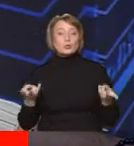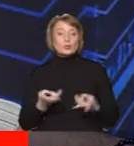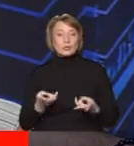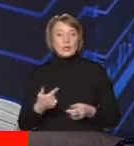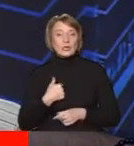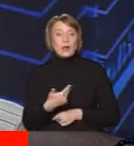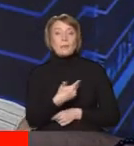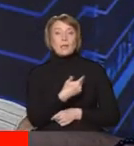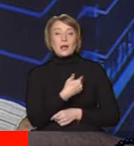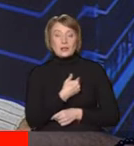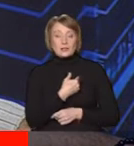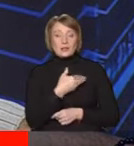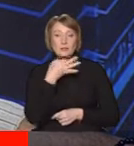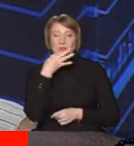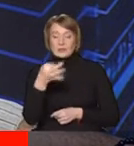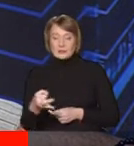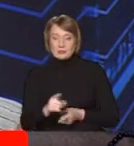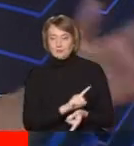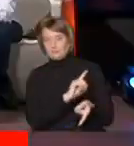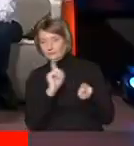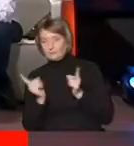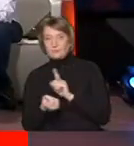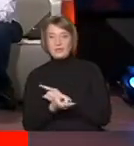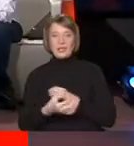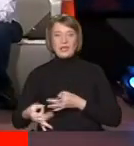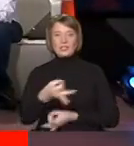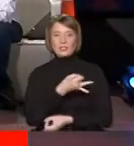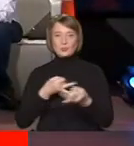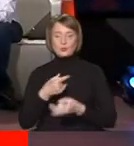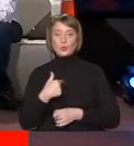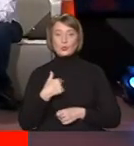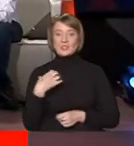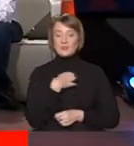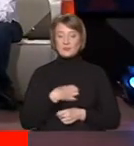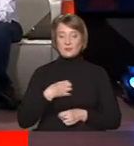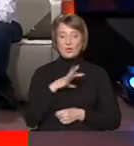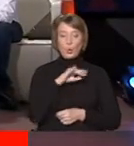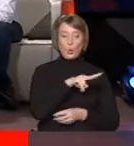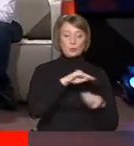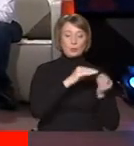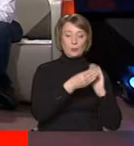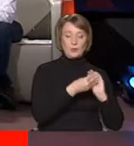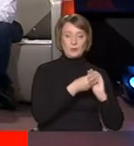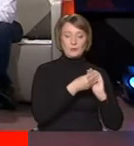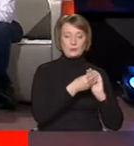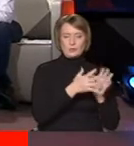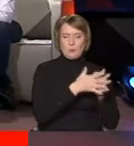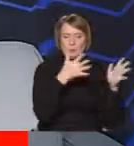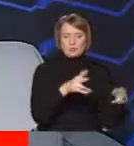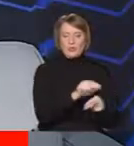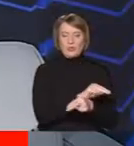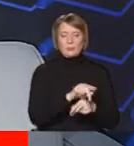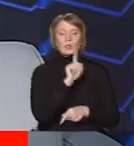все-таки развернуть нашу дискуссию. Ну, смотрите, у нас стратегия от проблем, от большого ремонта. Большой ремонт – это